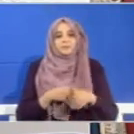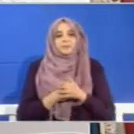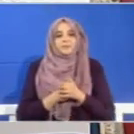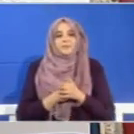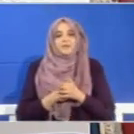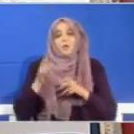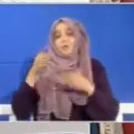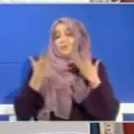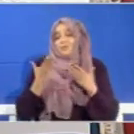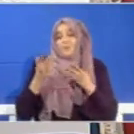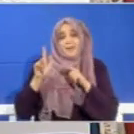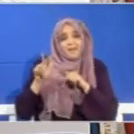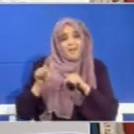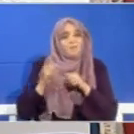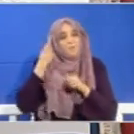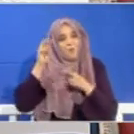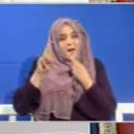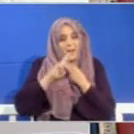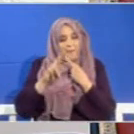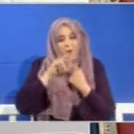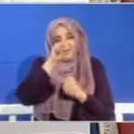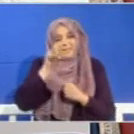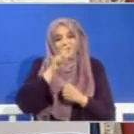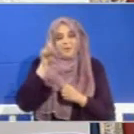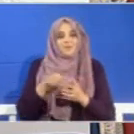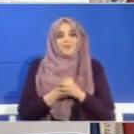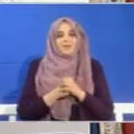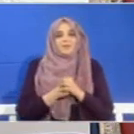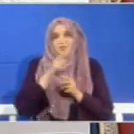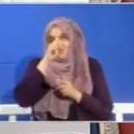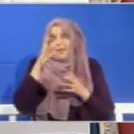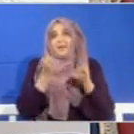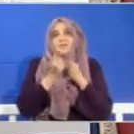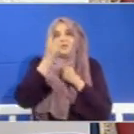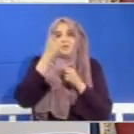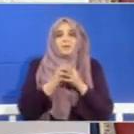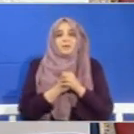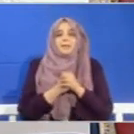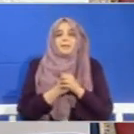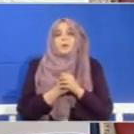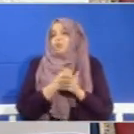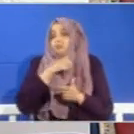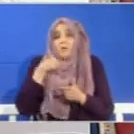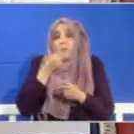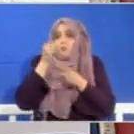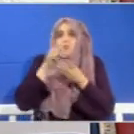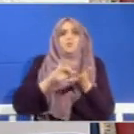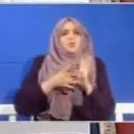شيخنا وأستاذنا وإمامنا أبو عبد السلام يجيب عليها بإذن الله تعالى وتوفيقه. نرحب بجميع الأسئلة عبر